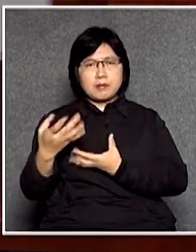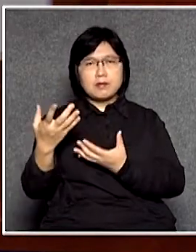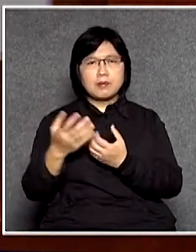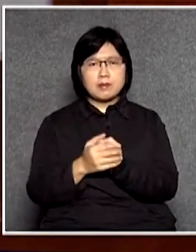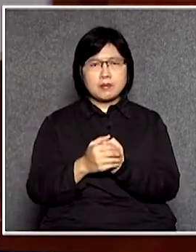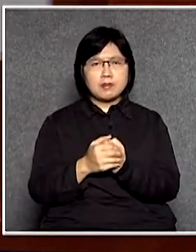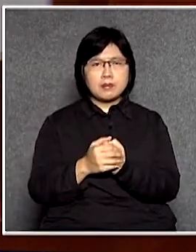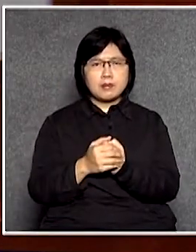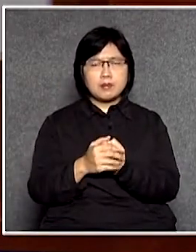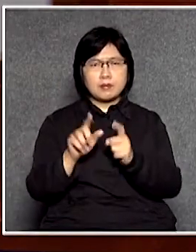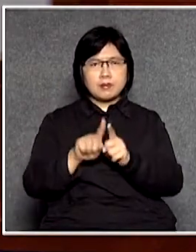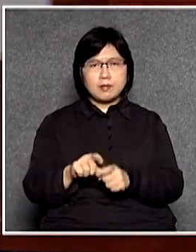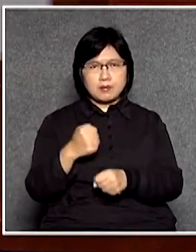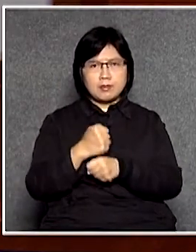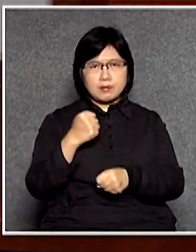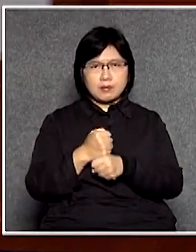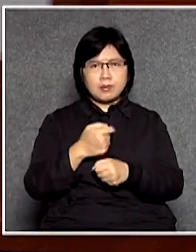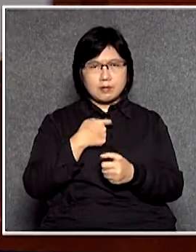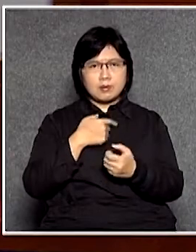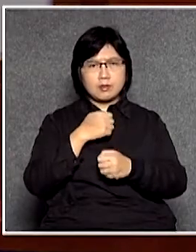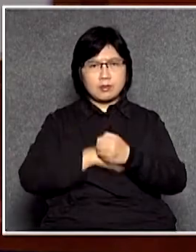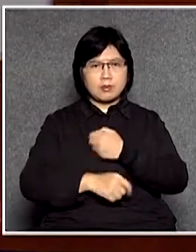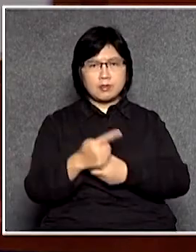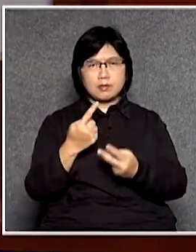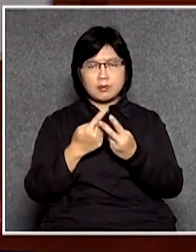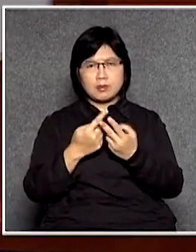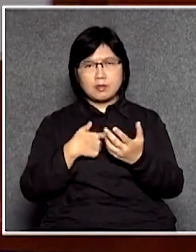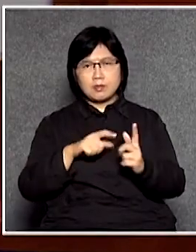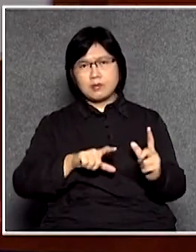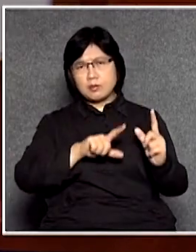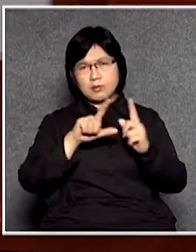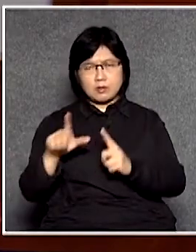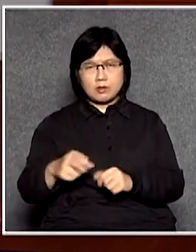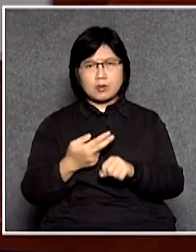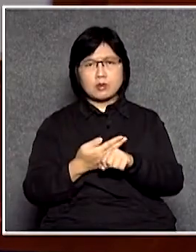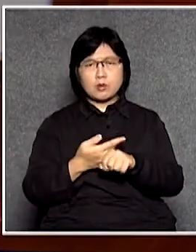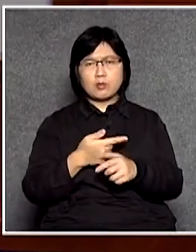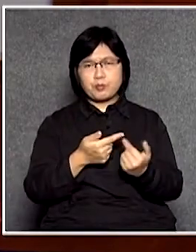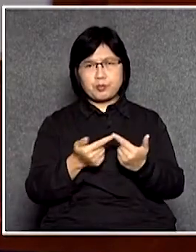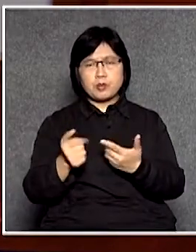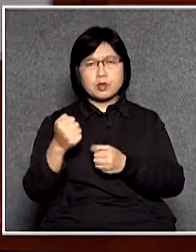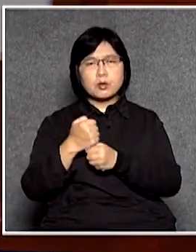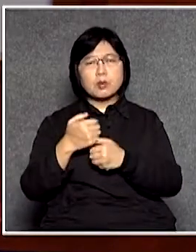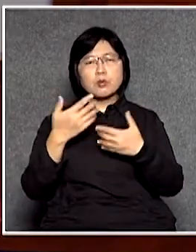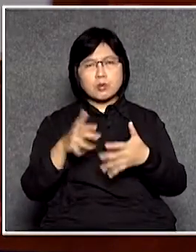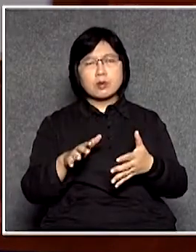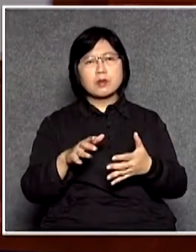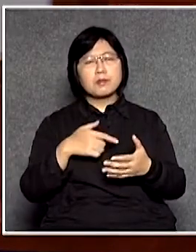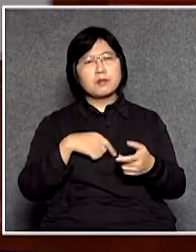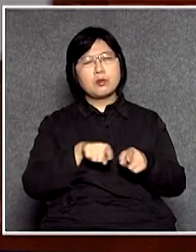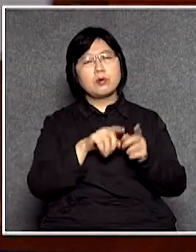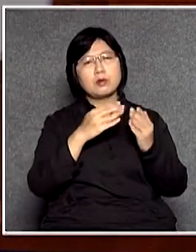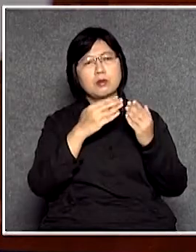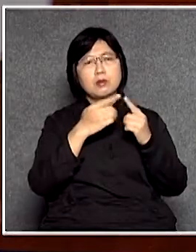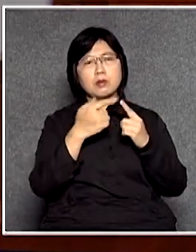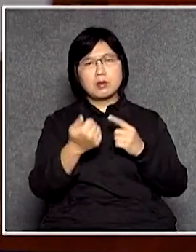标准工时就是要维护劳工的尊严和生活质素，令他们更多公余的时间去陪伴家人，